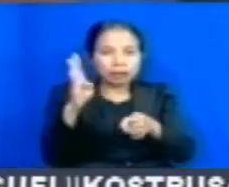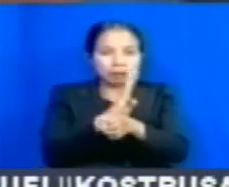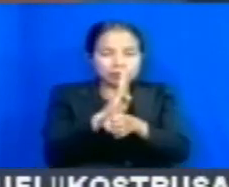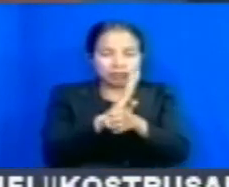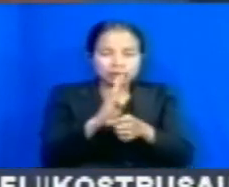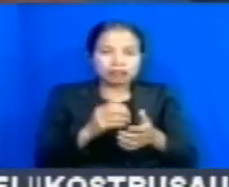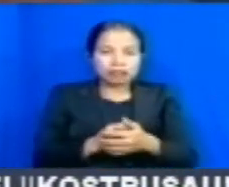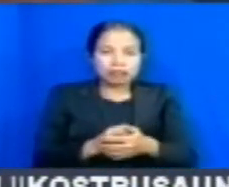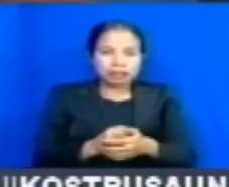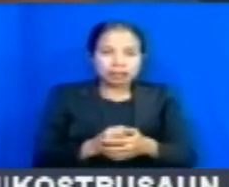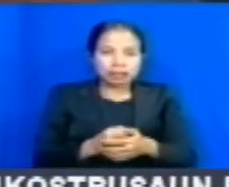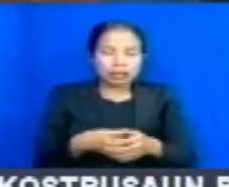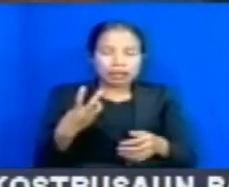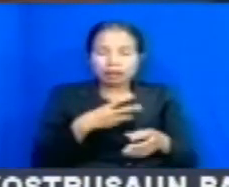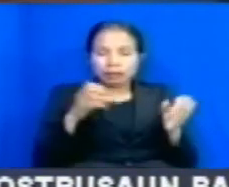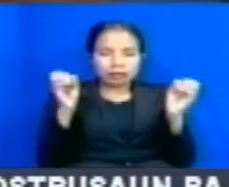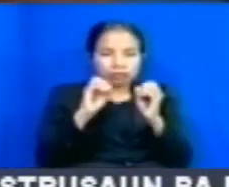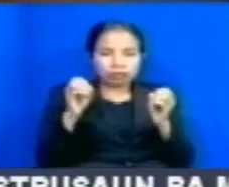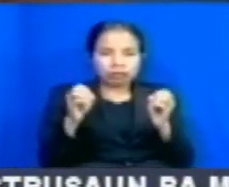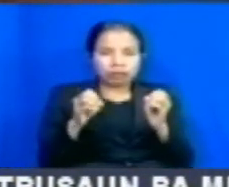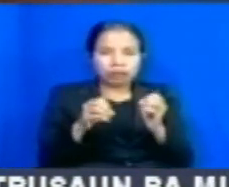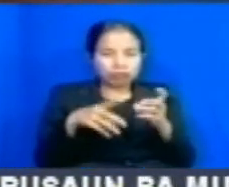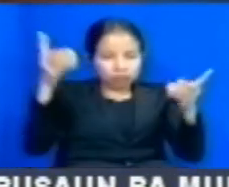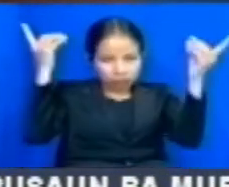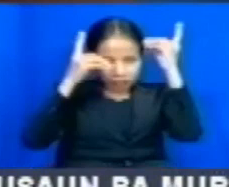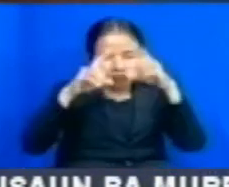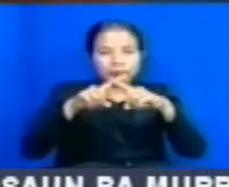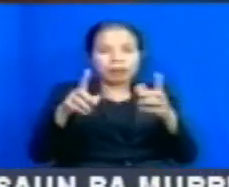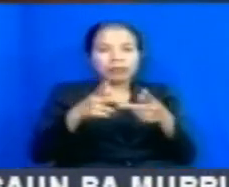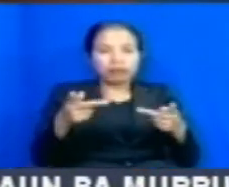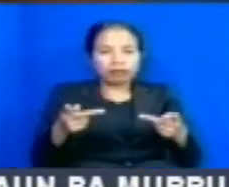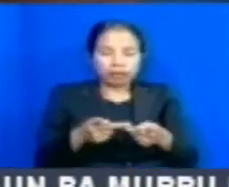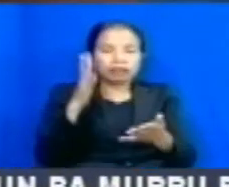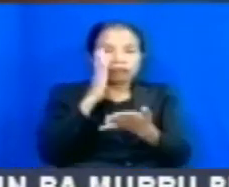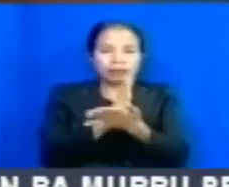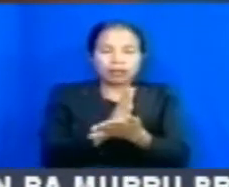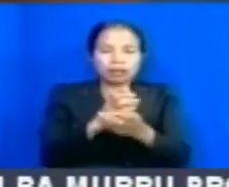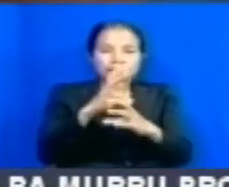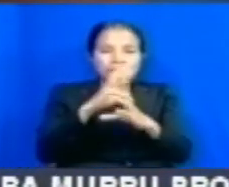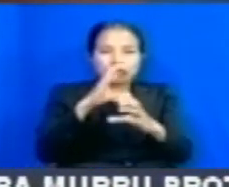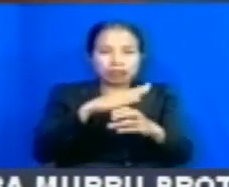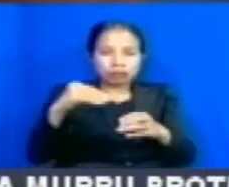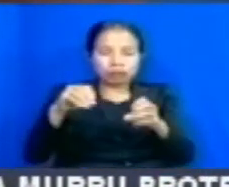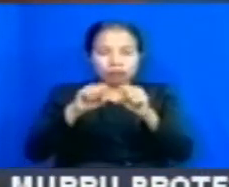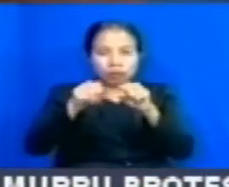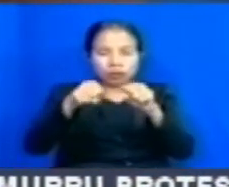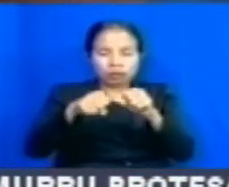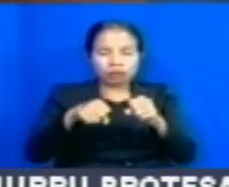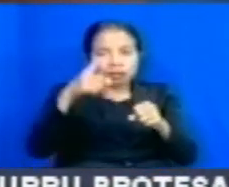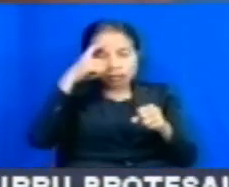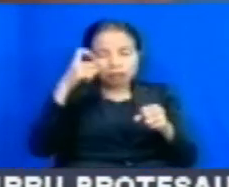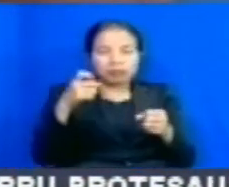sasang ba ami yang saladun ganggu masan fatin ma parkiran nia maladun dia tambah fatin cloth